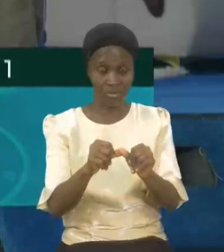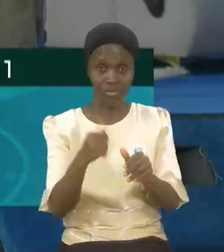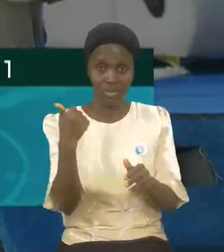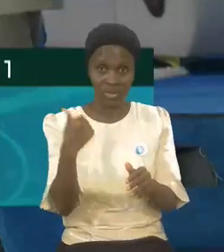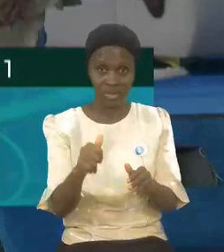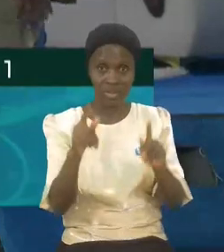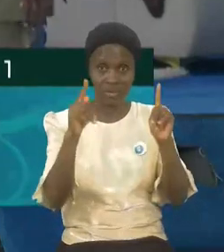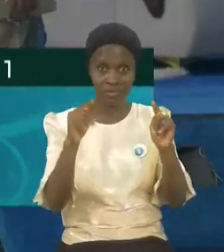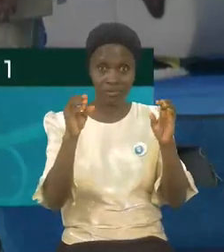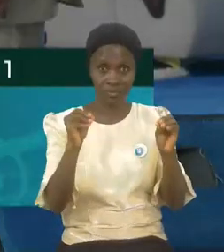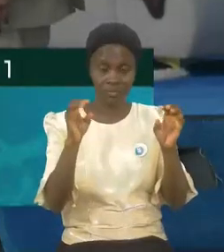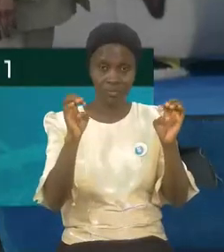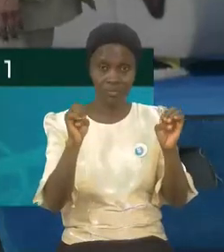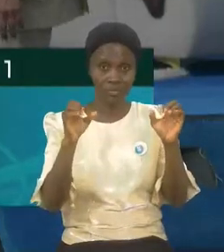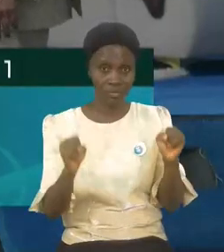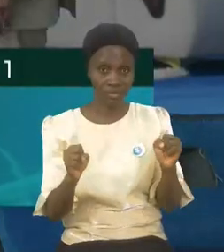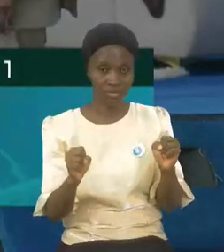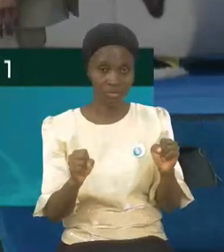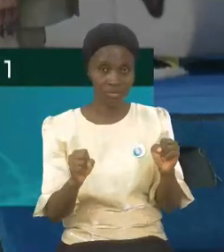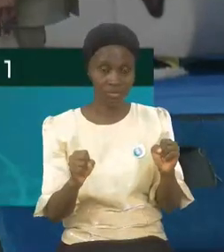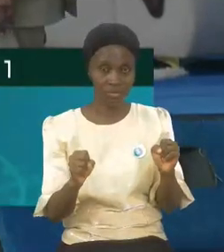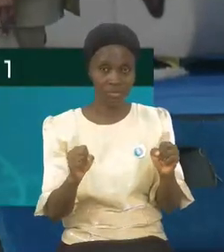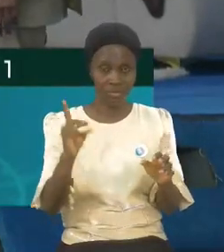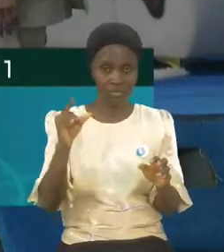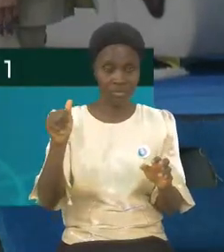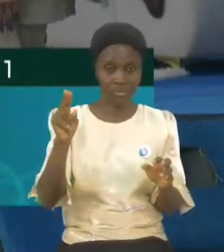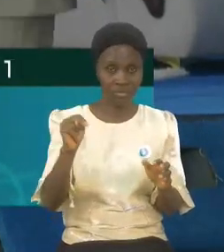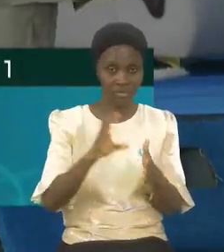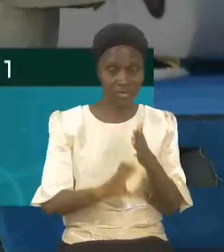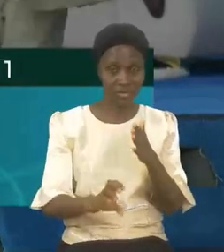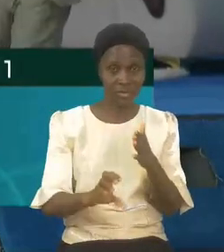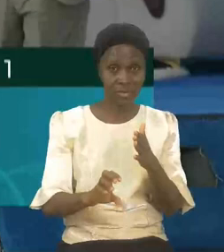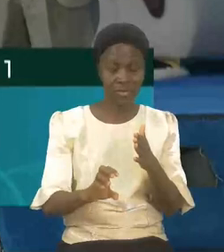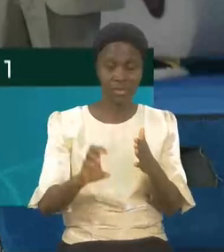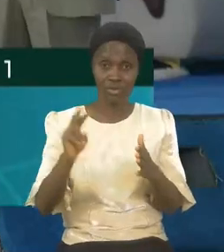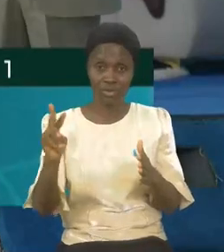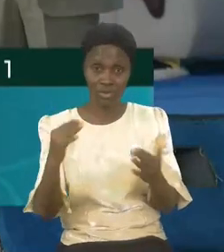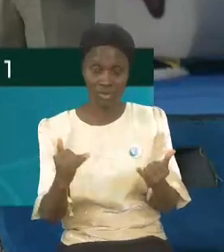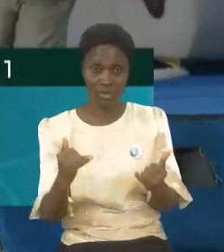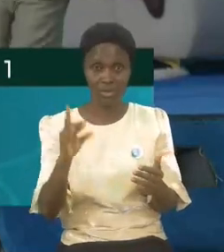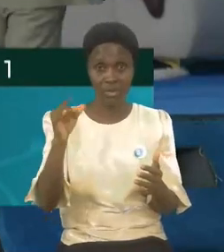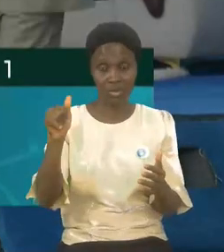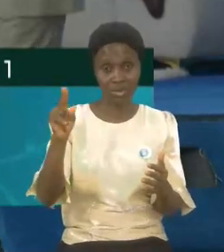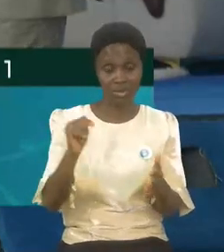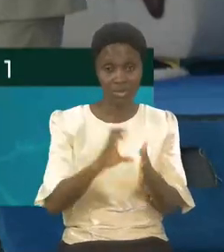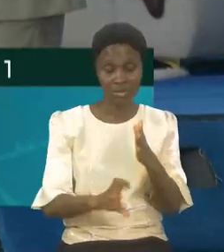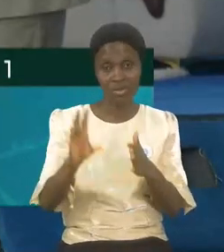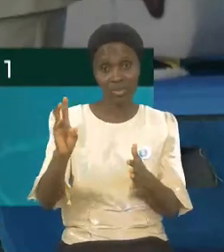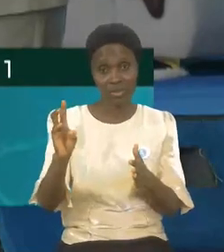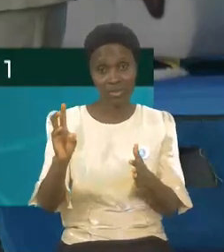17, 12. Les 10 cornes. Voyez, Daniel 2 dit Pierre.